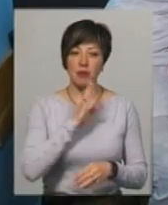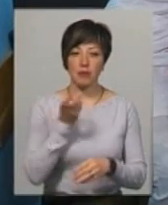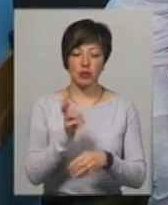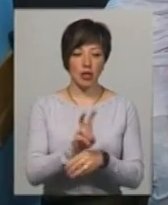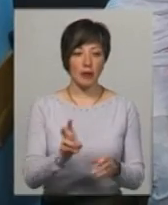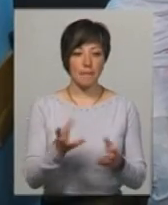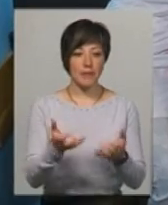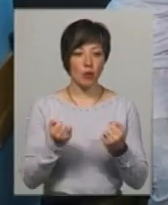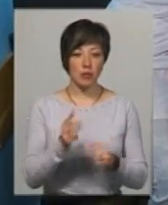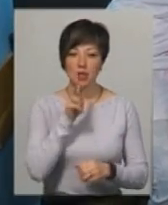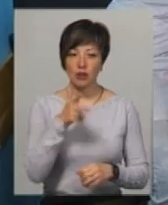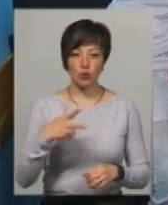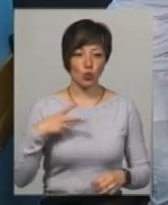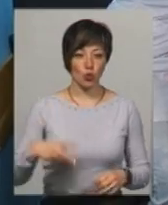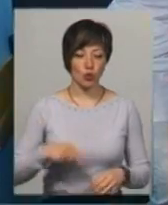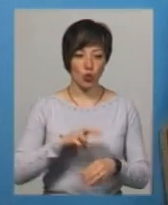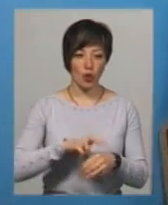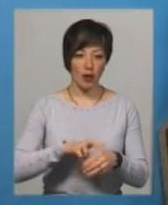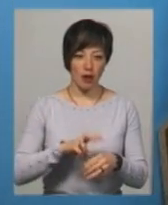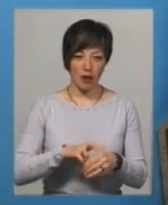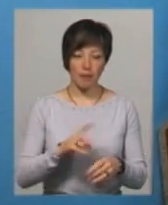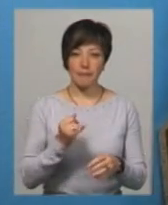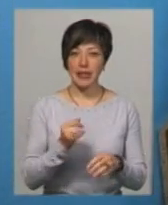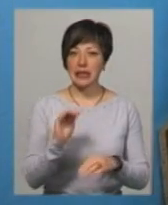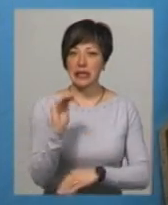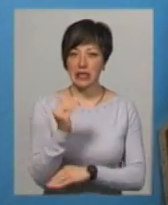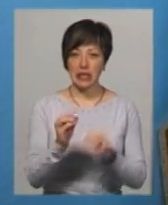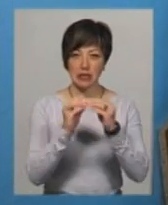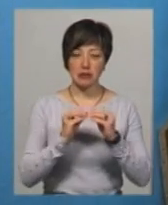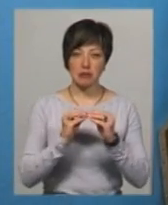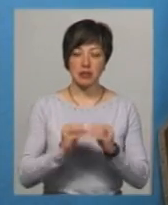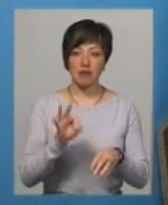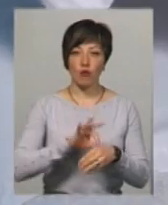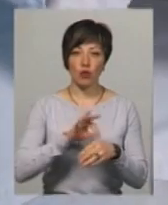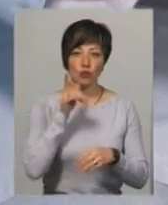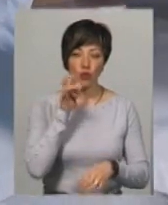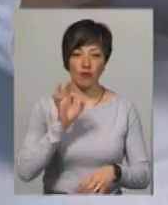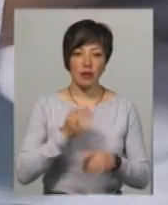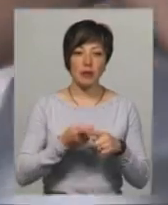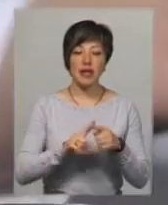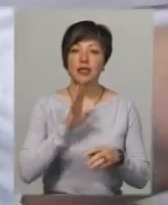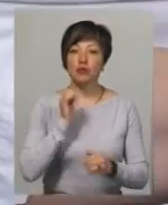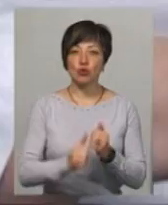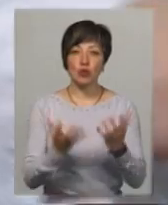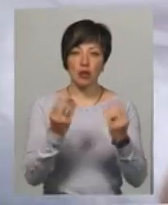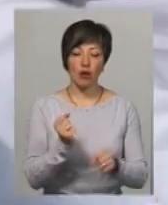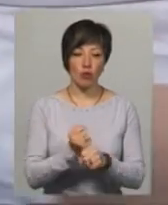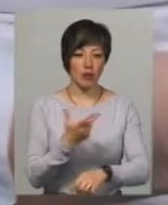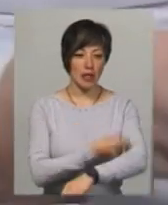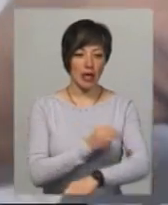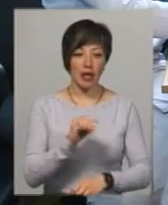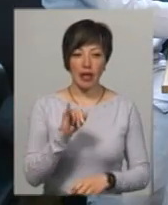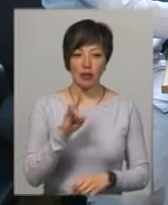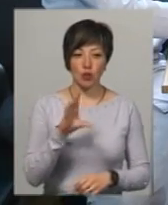прийом з трирічною донечкою Євою до лікаря-ендокринолога. Дитина 10 місяців хворіє на цукровий діабет. Дівчинці щодня роблять ін'єкцію інсуліну.